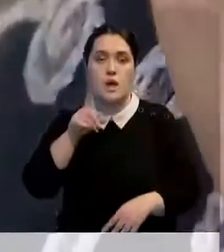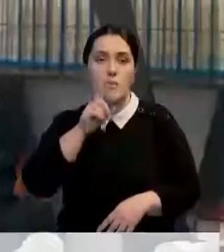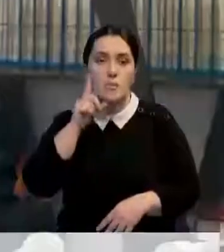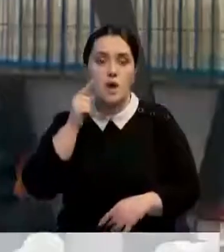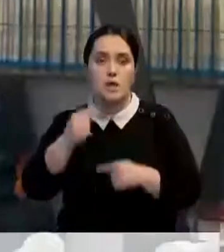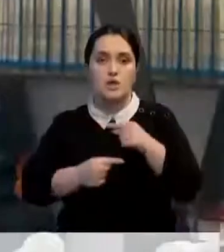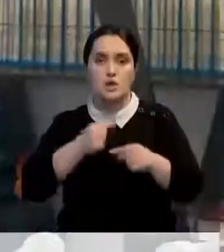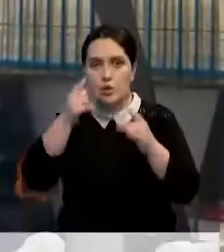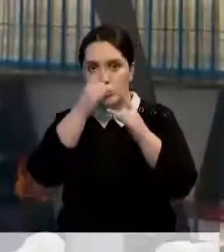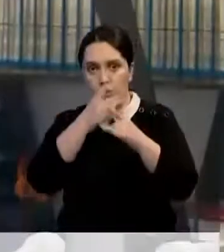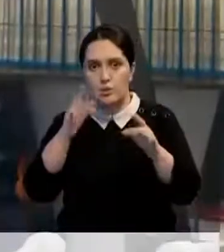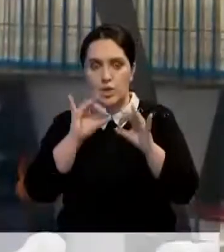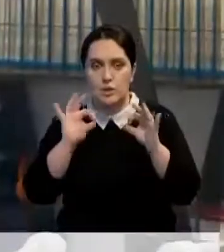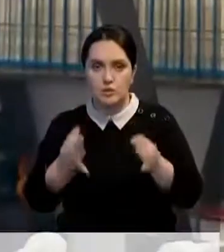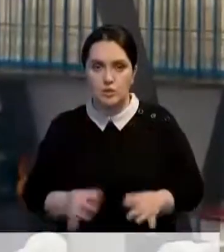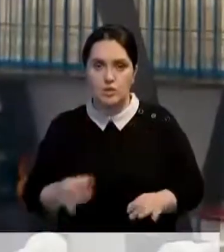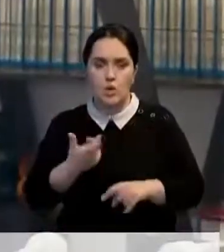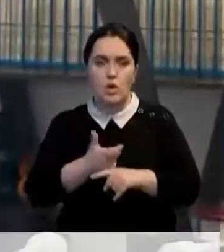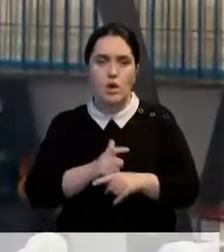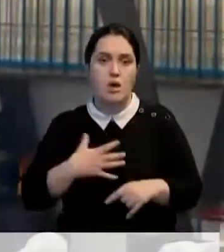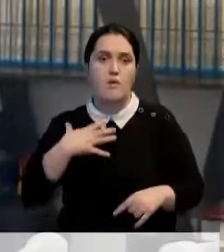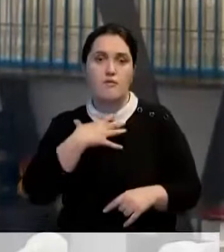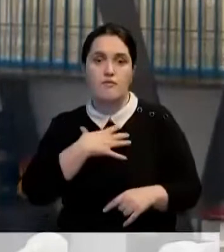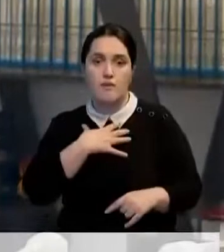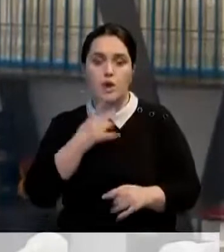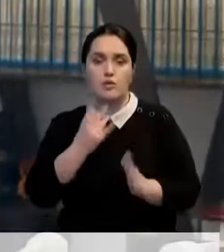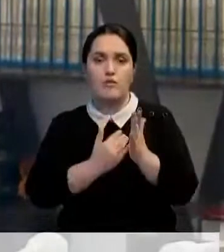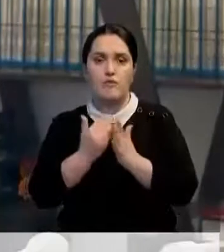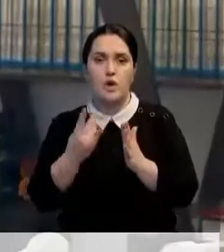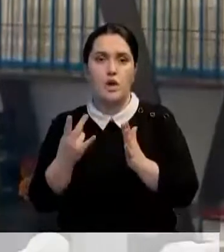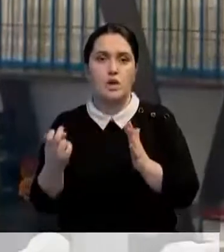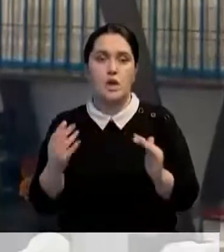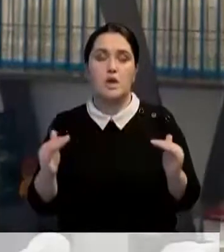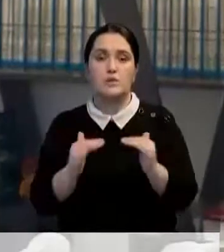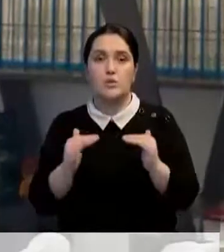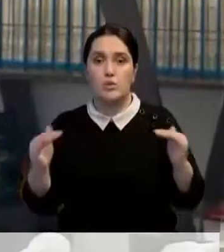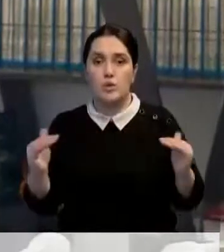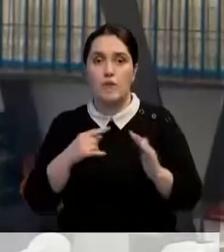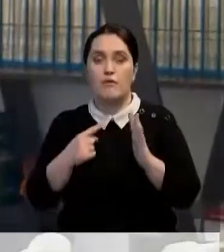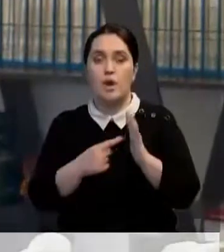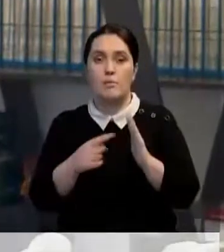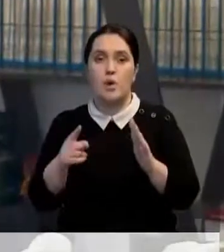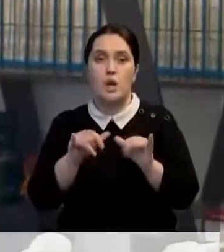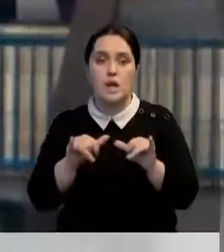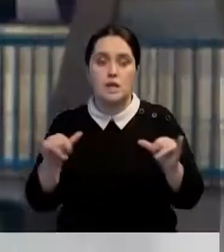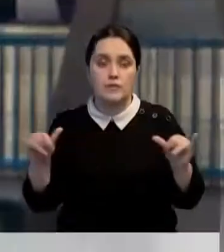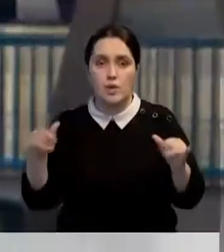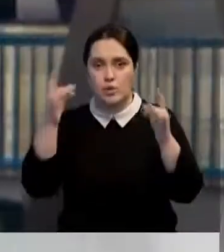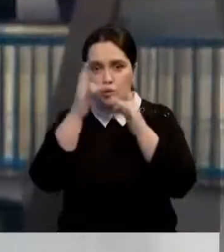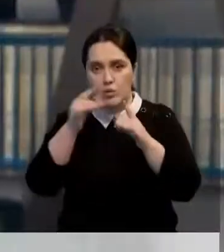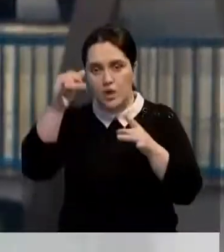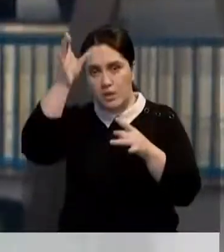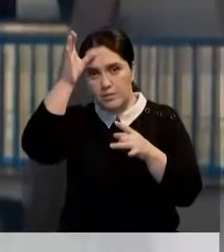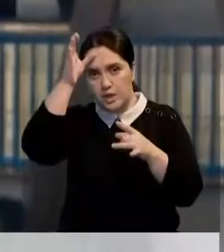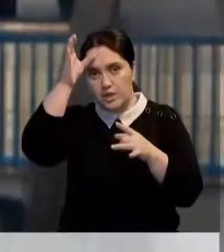через культуру и искусство. Очень важно поднимать на высокий национальный уровень вопросы развития, культуры и